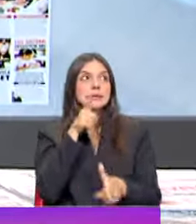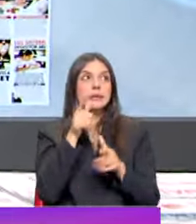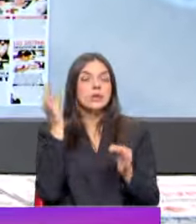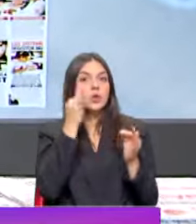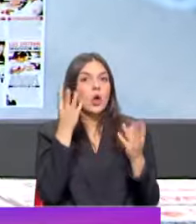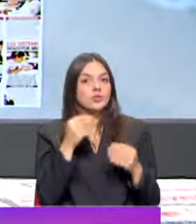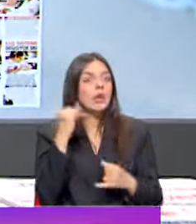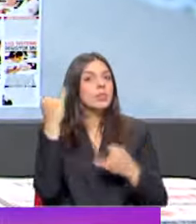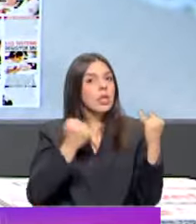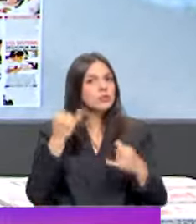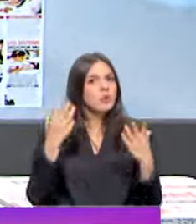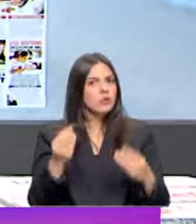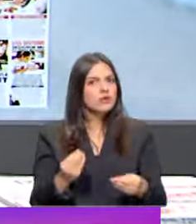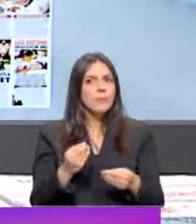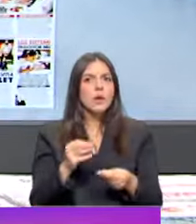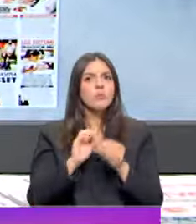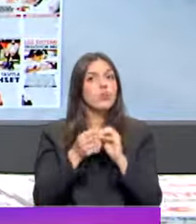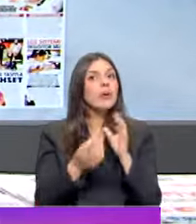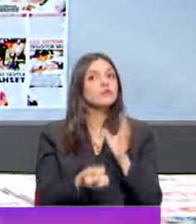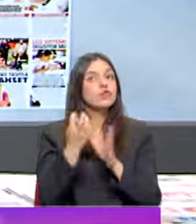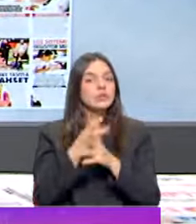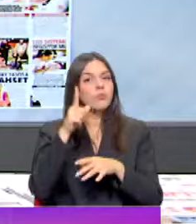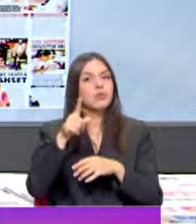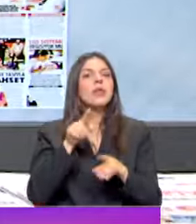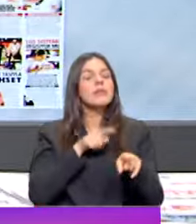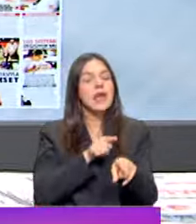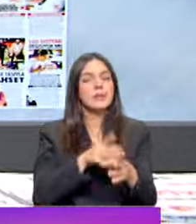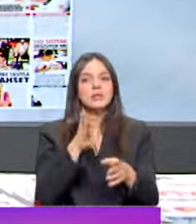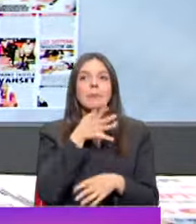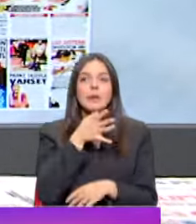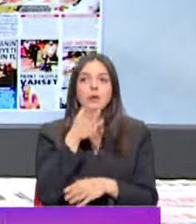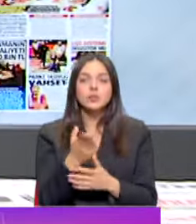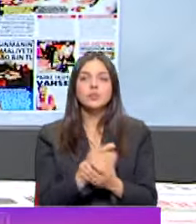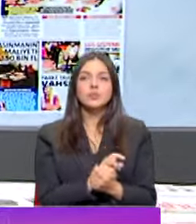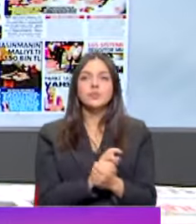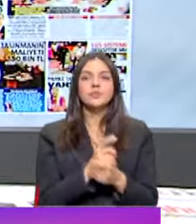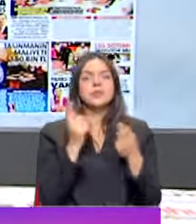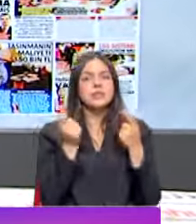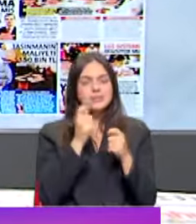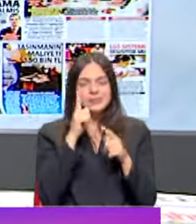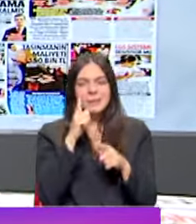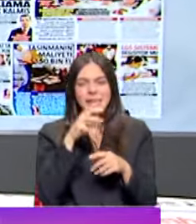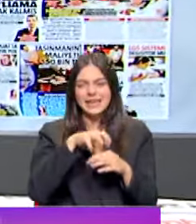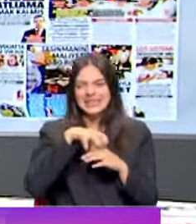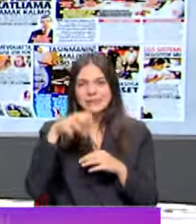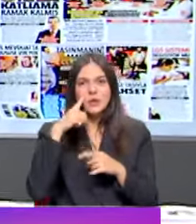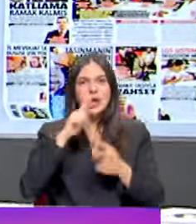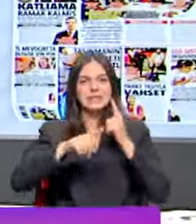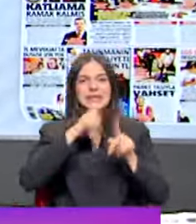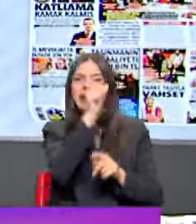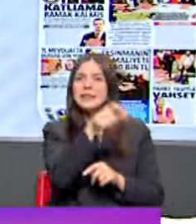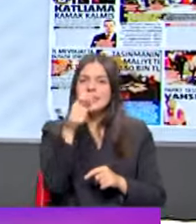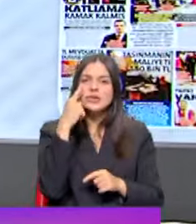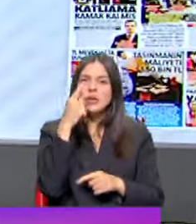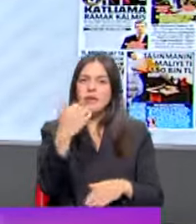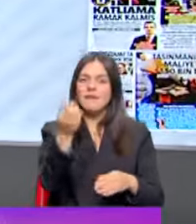bulacak, tartışma yaratacak mı, polemik çıkaracak mı, bunları takip edeceğiz. Biliyorsunuz işimizin bir kısmı da siyasilerin verdiği